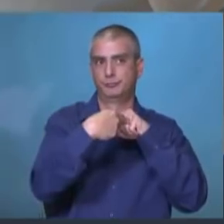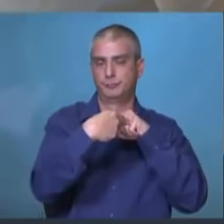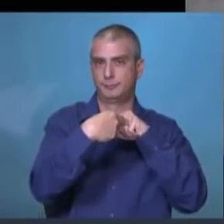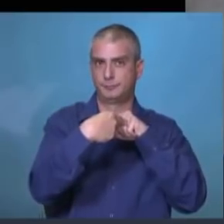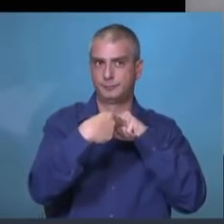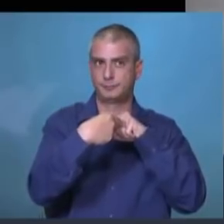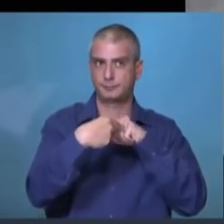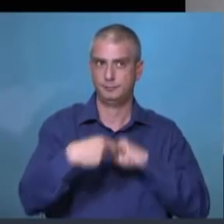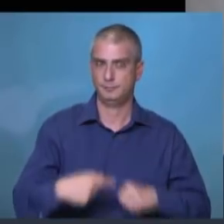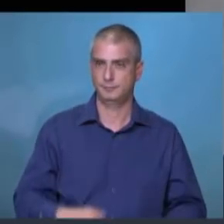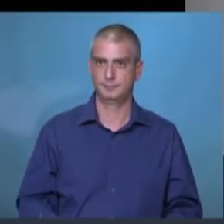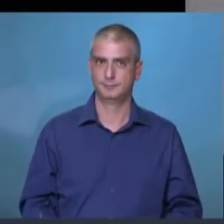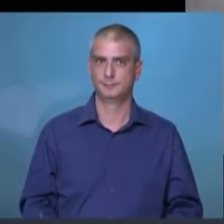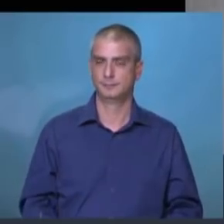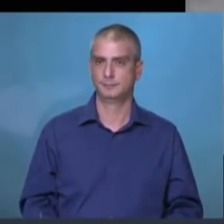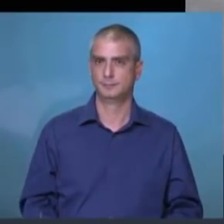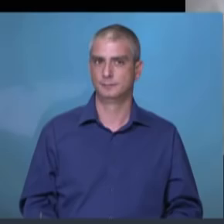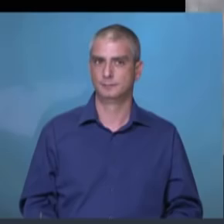קץ.